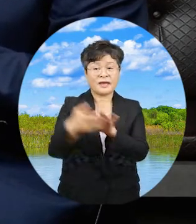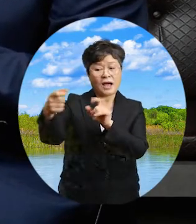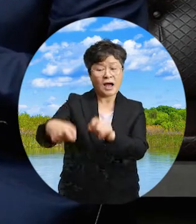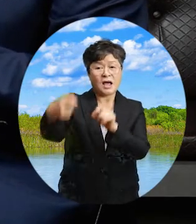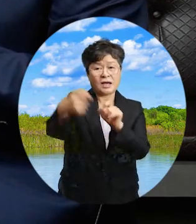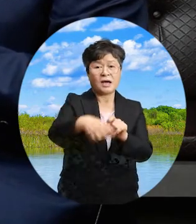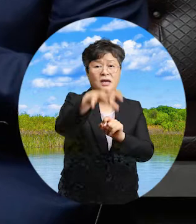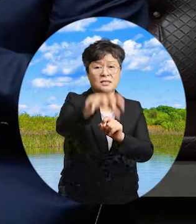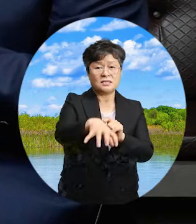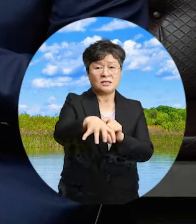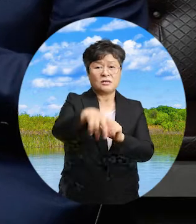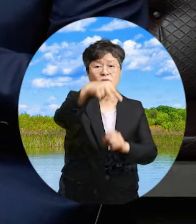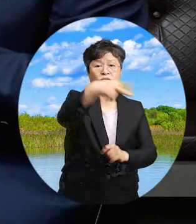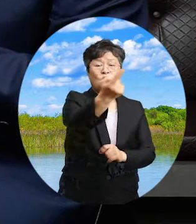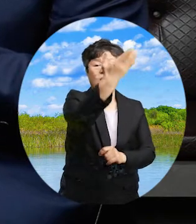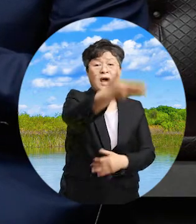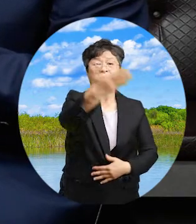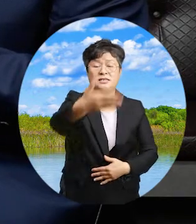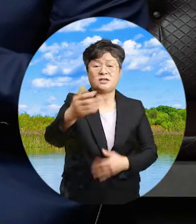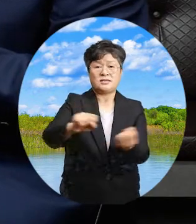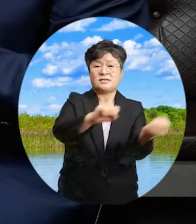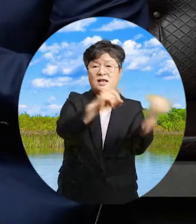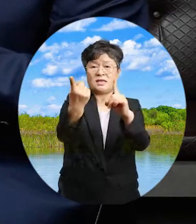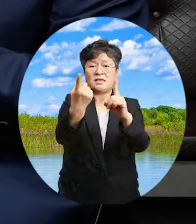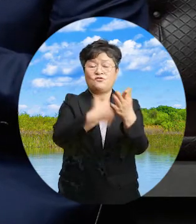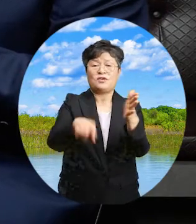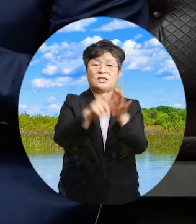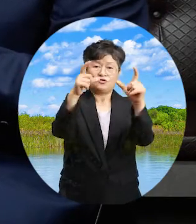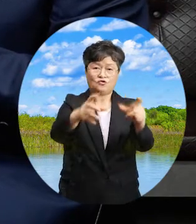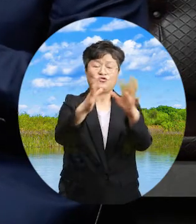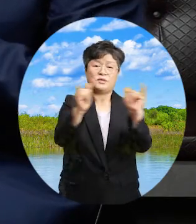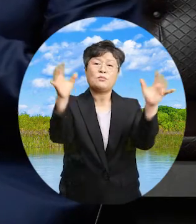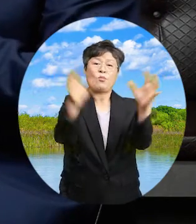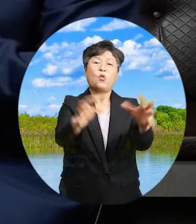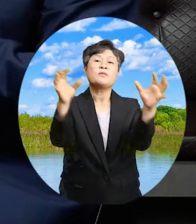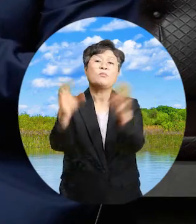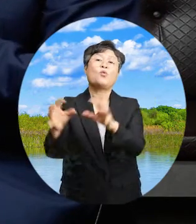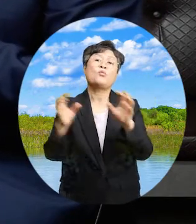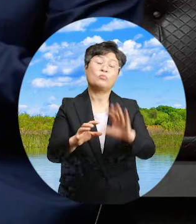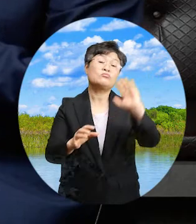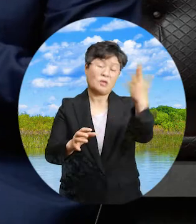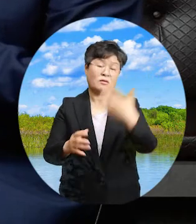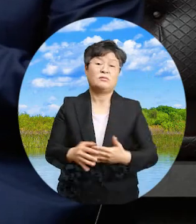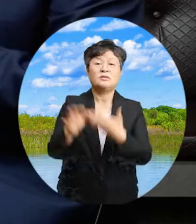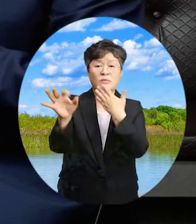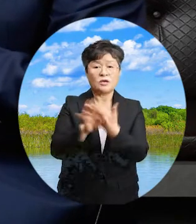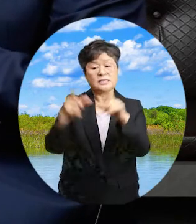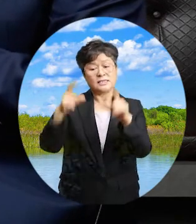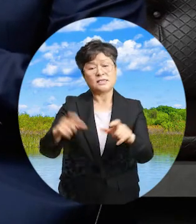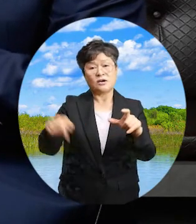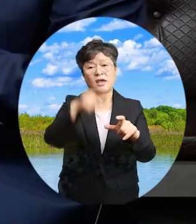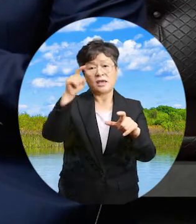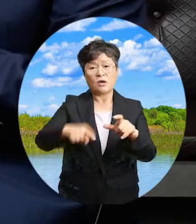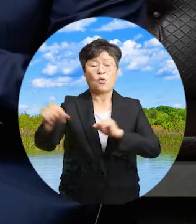다양한 정책을 제안한다든지 또 아이들이 또 스스로 자연의 소중함을 알아야 되니까 네. 그런 체험 프로그램을 많이 한다든지 하는 역할들이